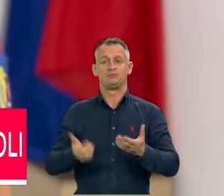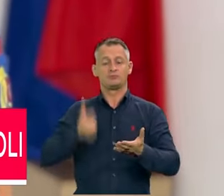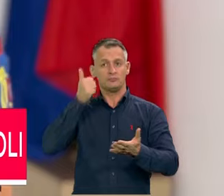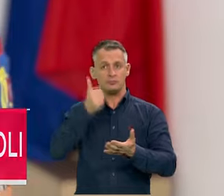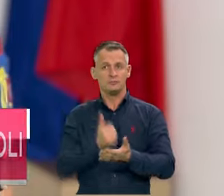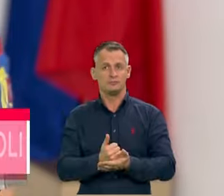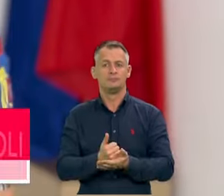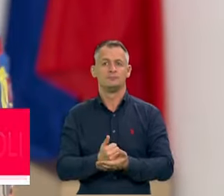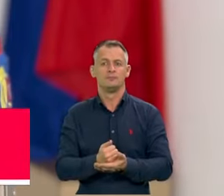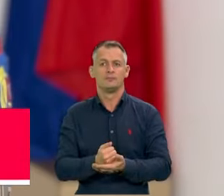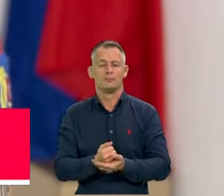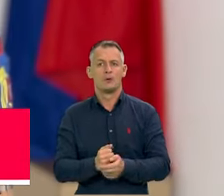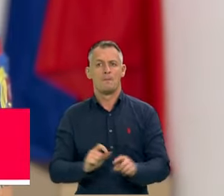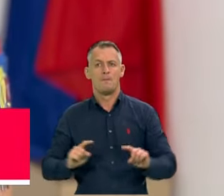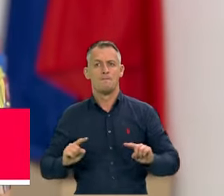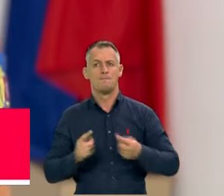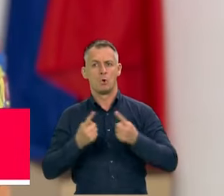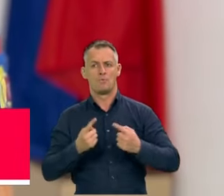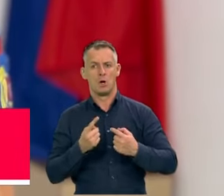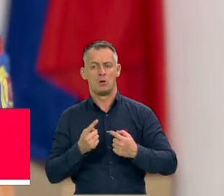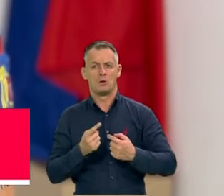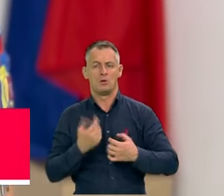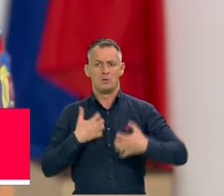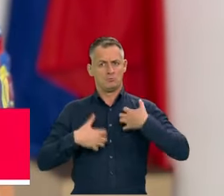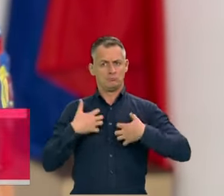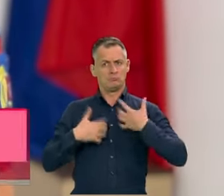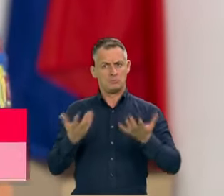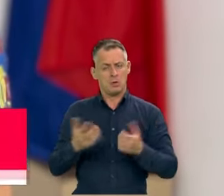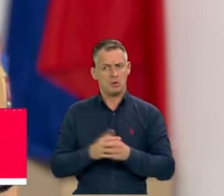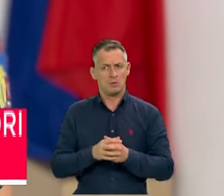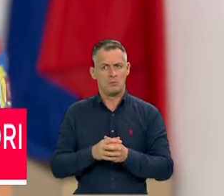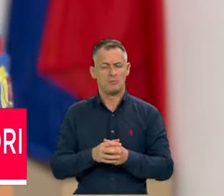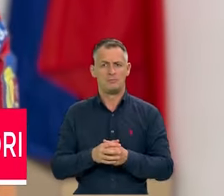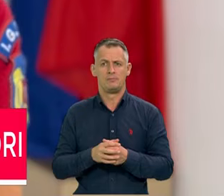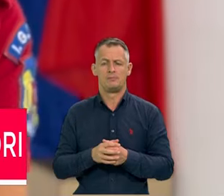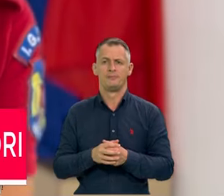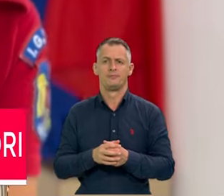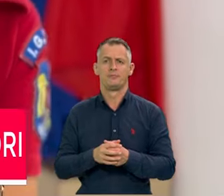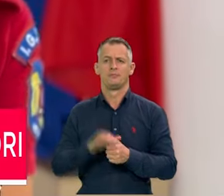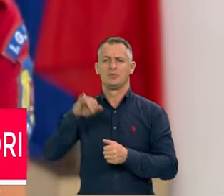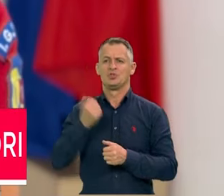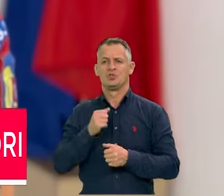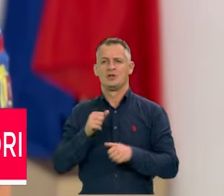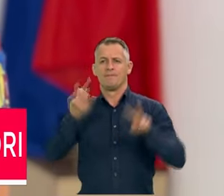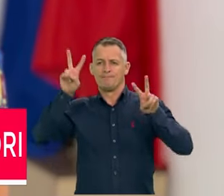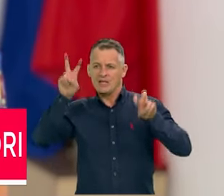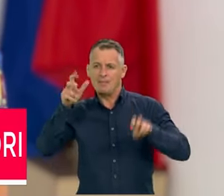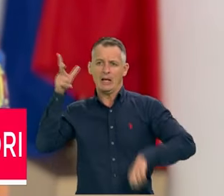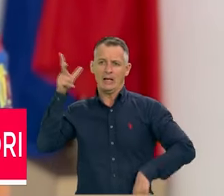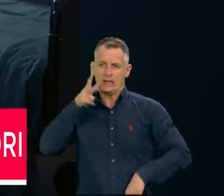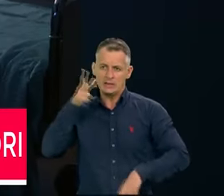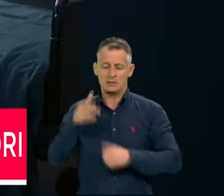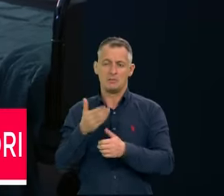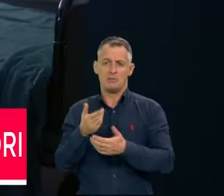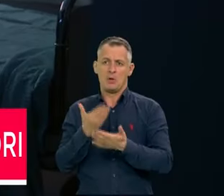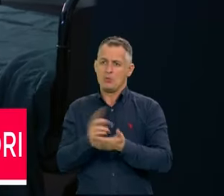stârnesc să zic așa intrigă și stârnesc hazul sau hazul între ghilimele pentru că nu te bucuri în momentul în care un